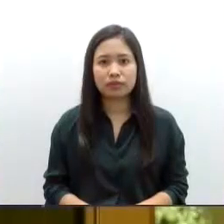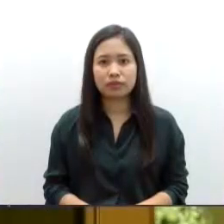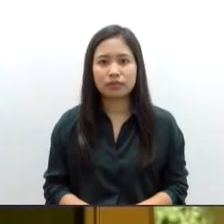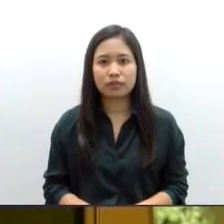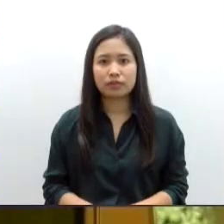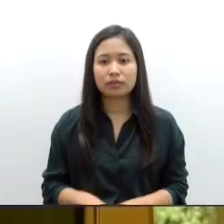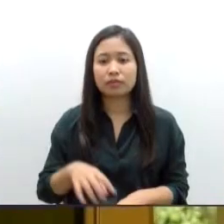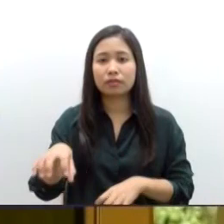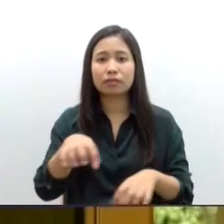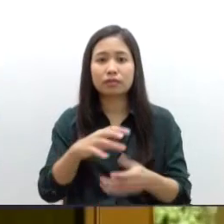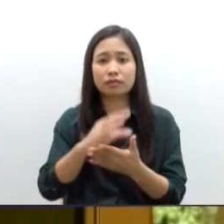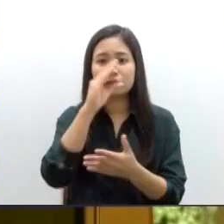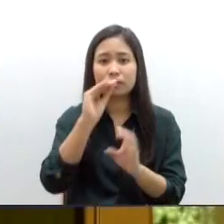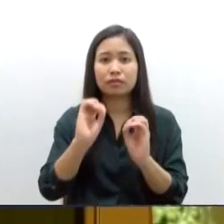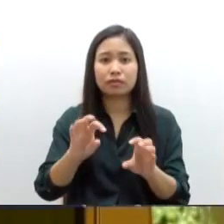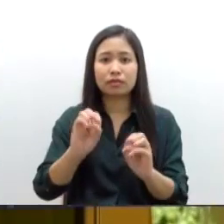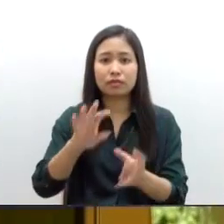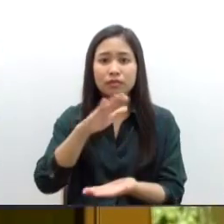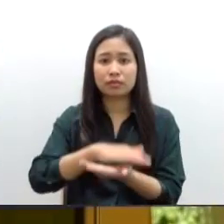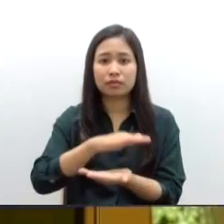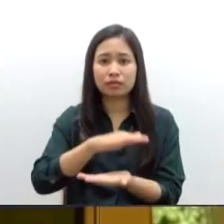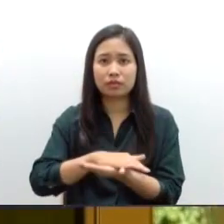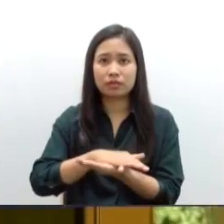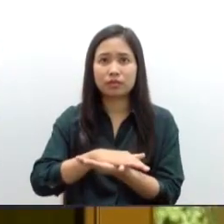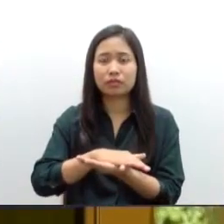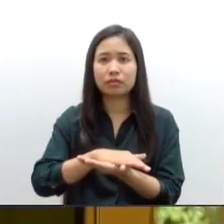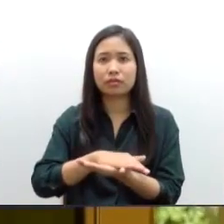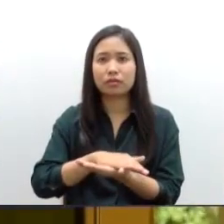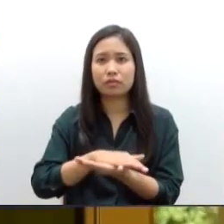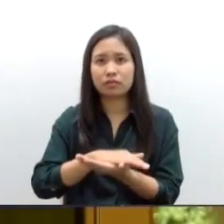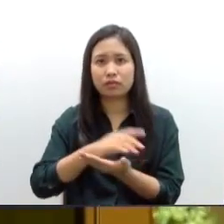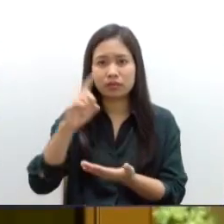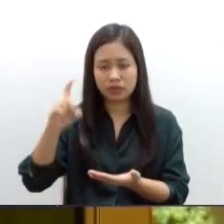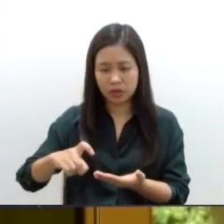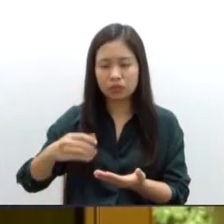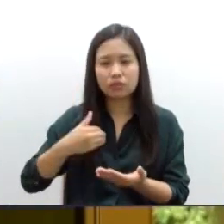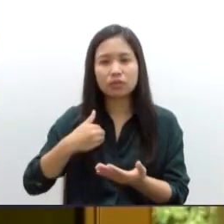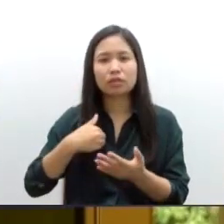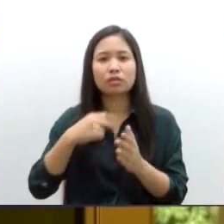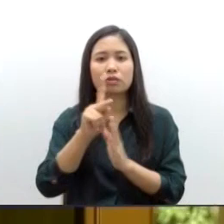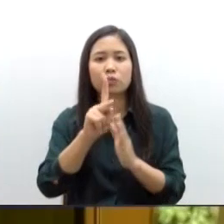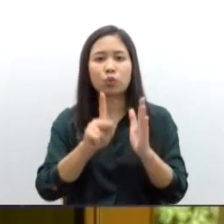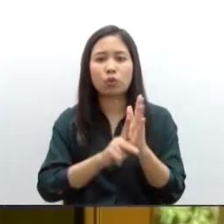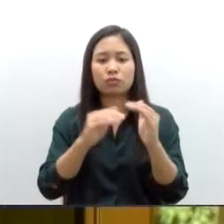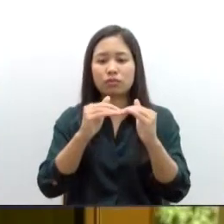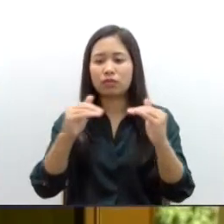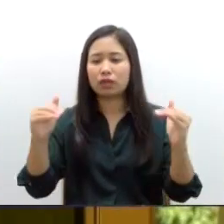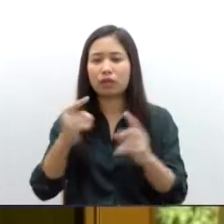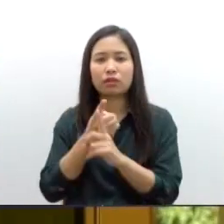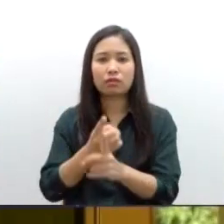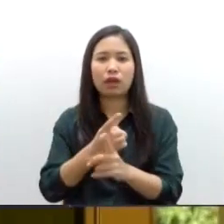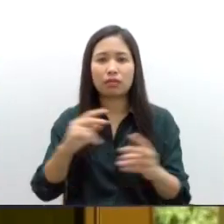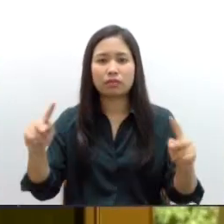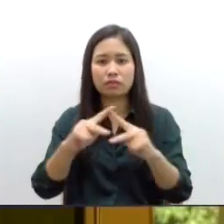การจัดการเรียนการสอนที่โรงเรียนถ้ามีโอกาสก็ต้องมีมาตรการของสาธารณสุขมาตร